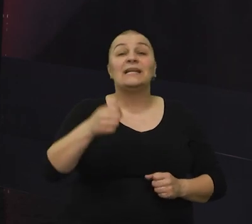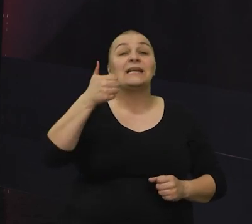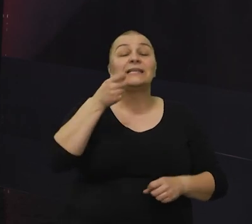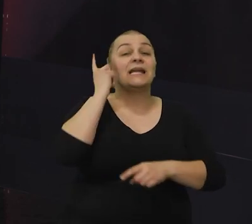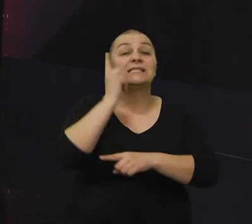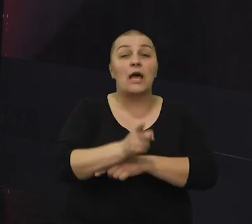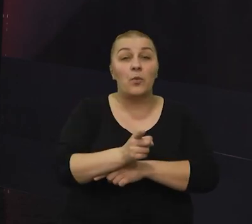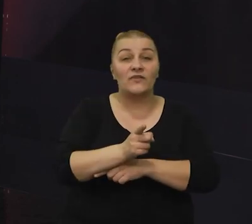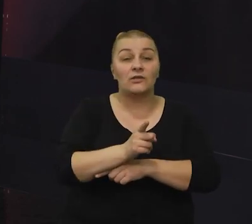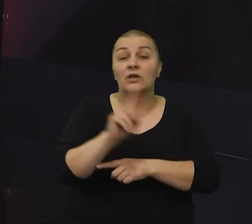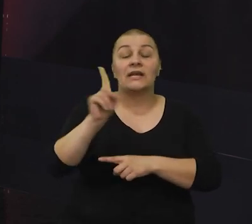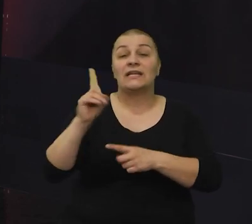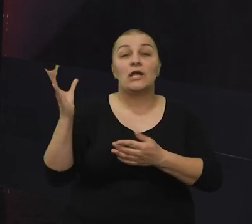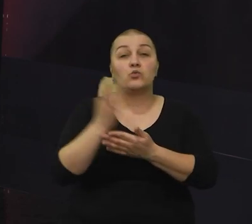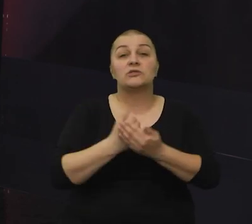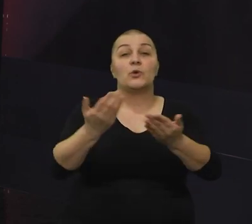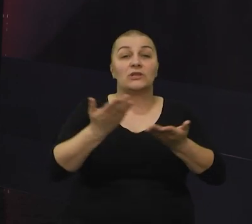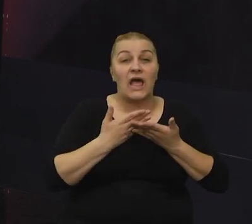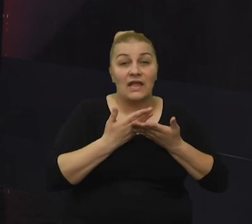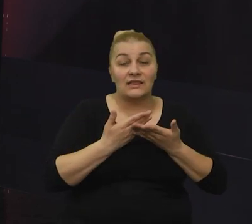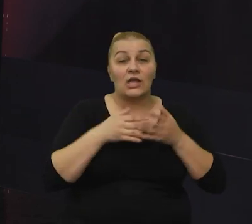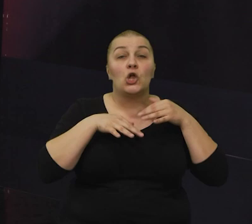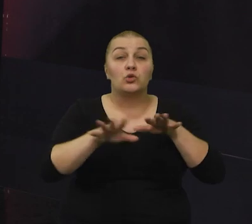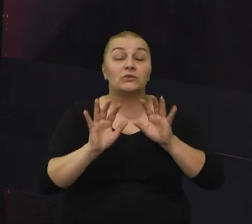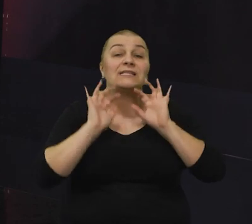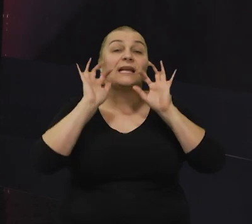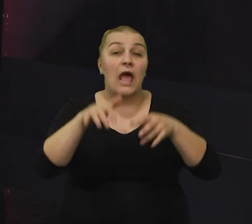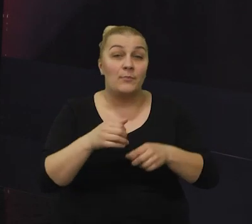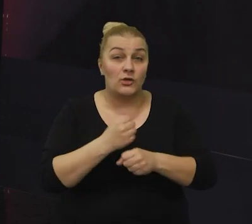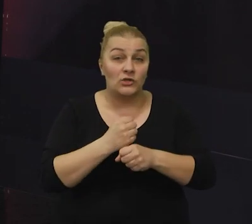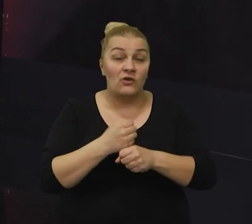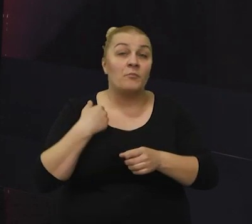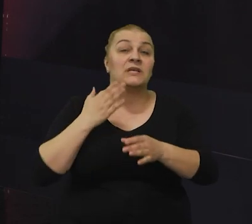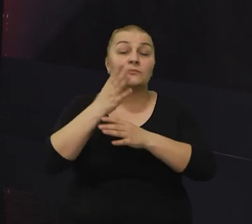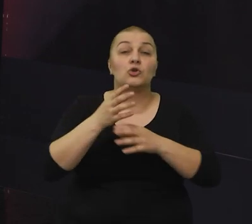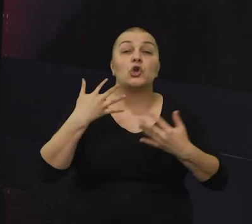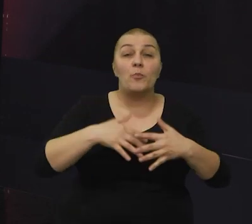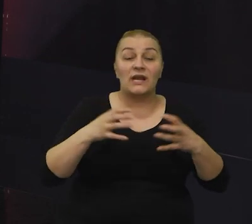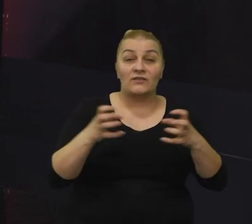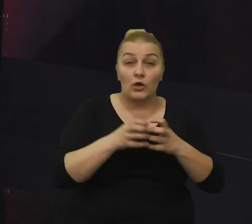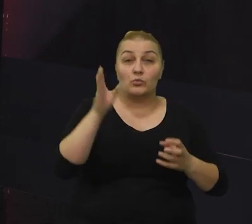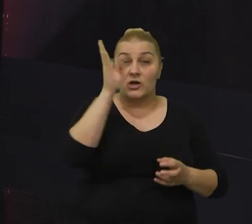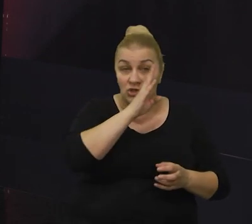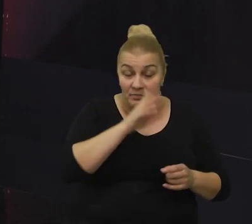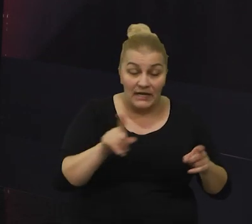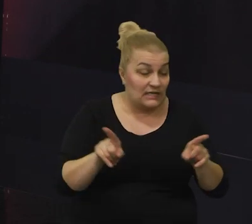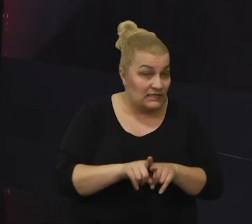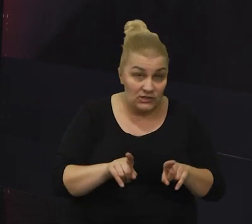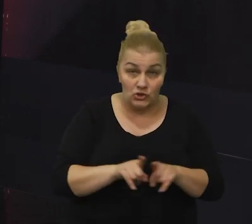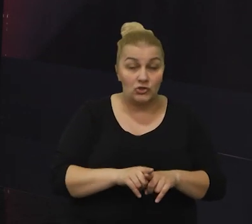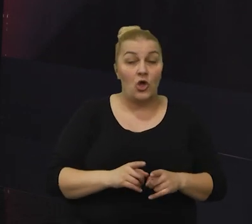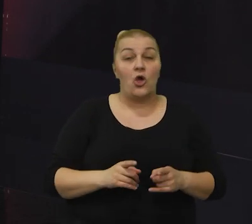nijedan zapovjednik nije nam uspio dati ljudi za napadno djelovanje. Išli smo opet na grupu Šibenik, isto. Išli smo po